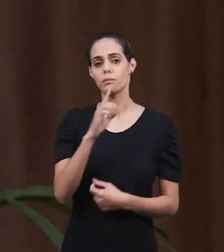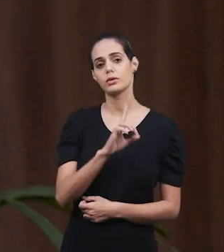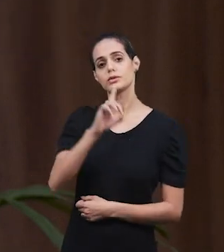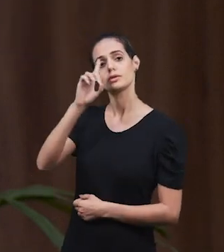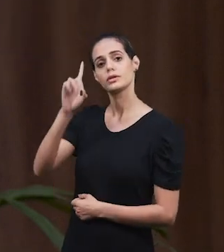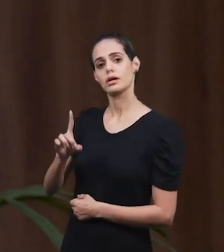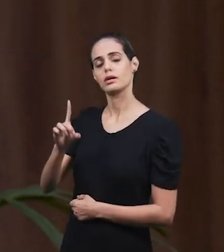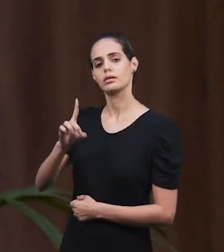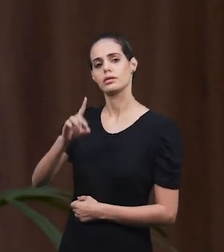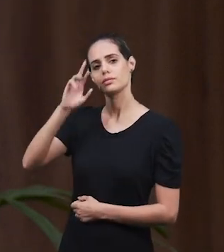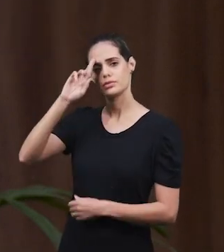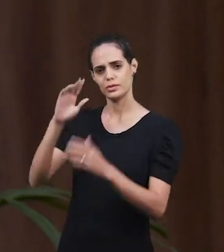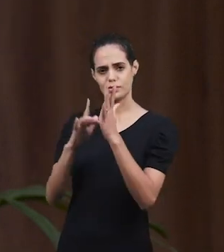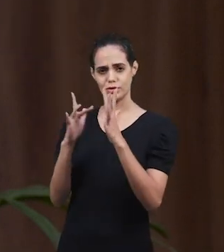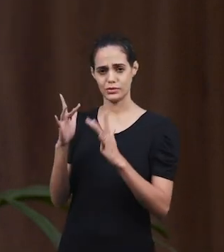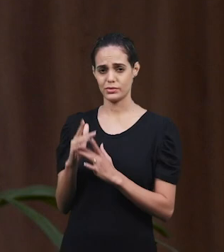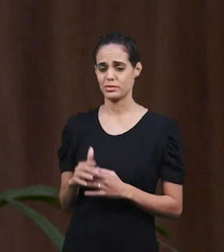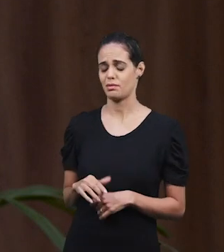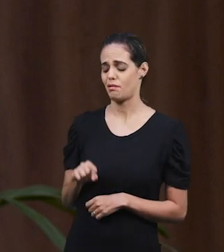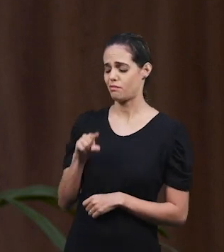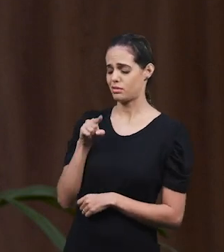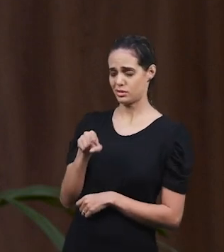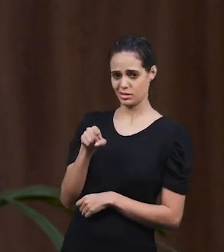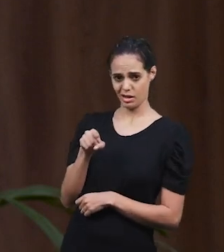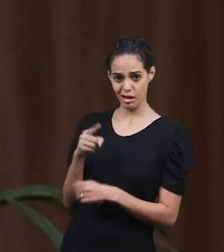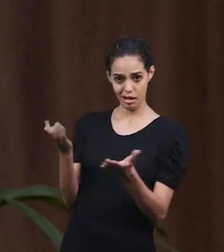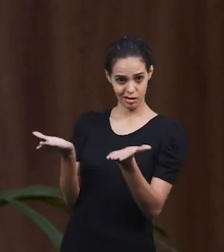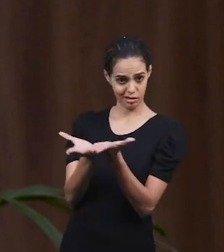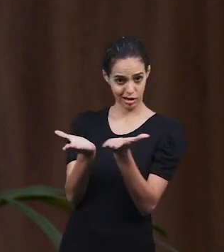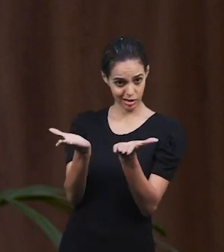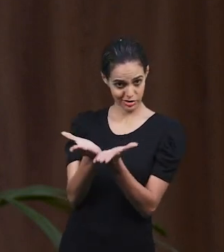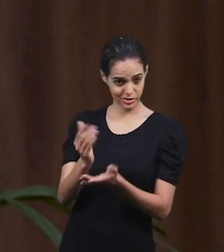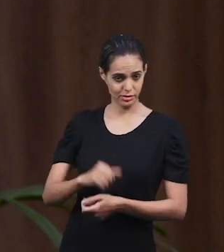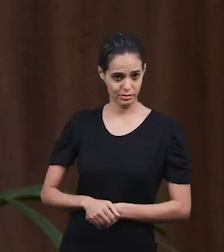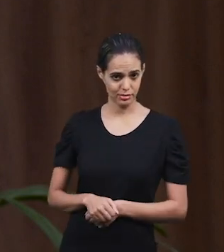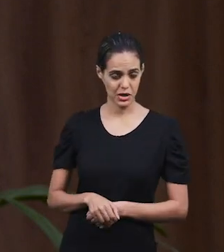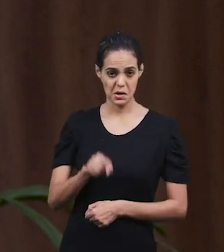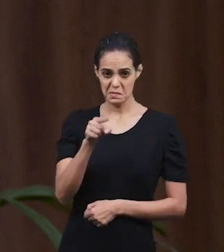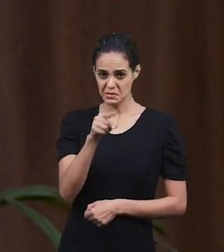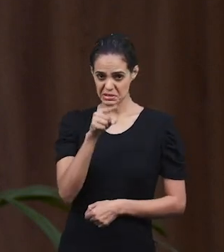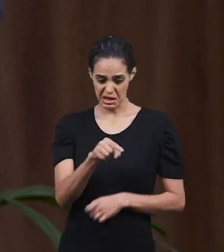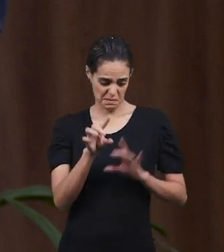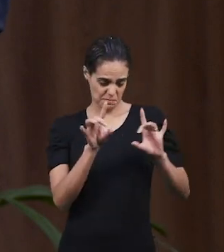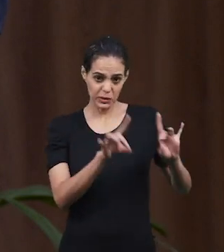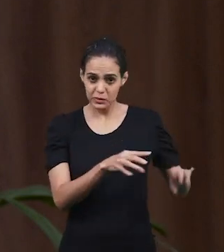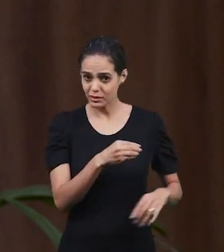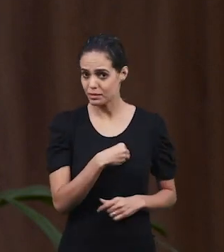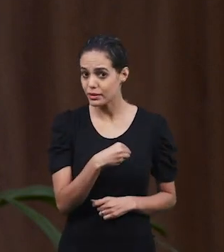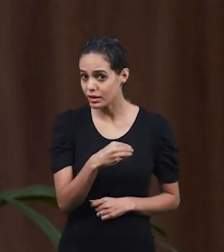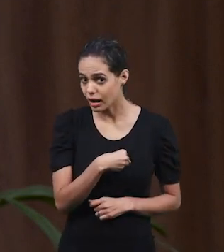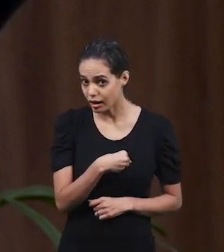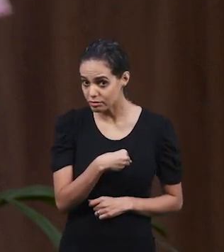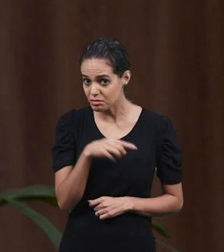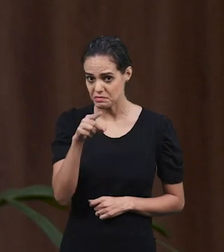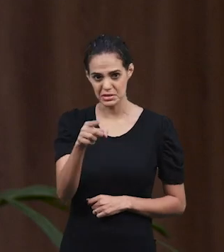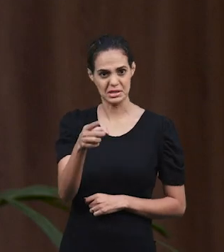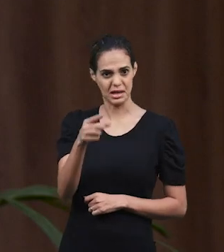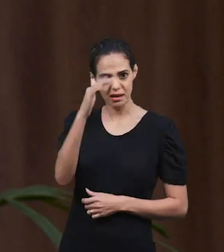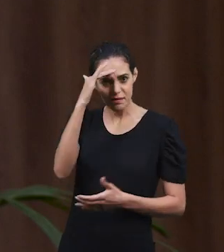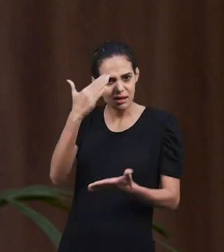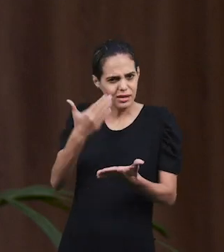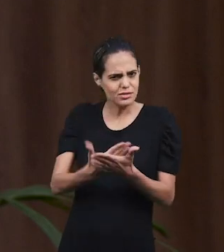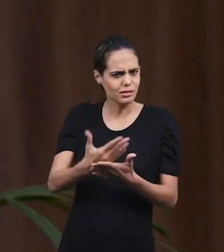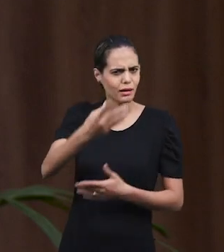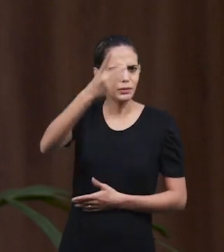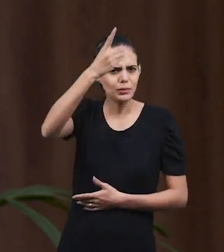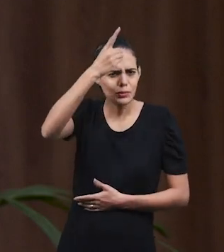devant le Seigneur? Vous allez être chrétien, vous allez laisser votre péché, vous allez maintenant vouloir